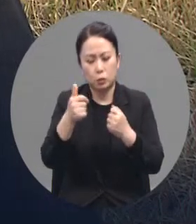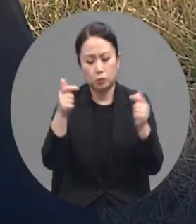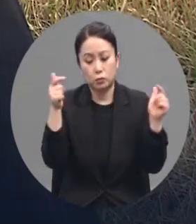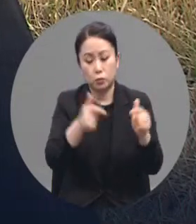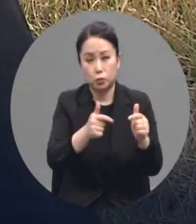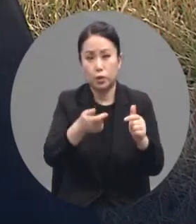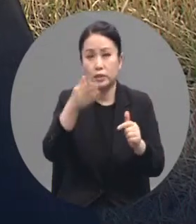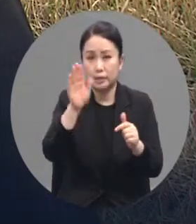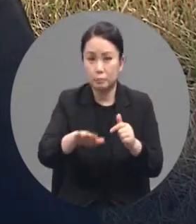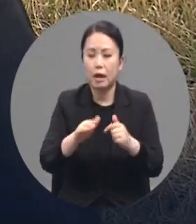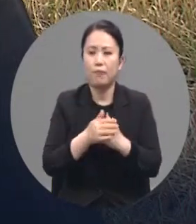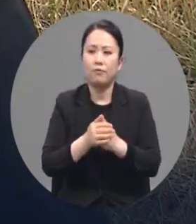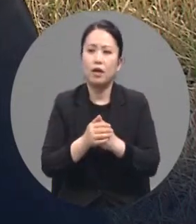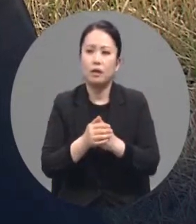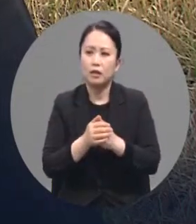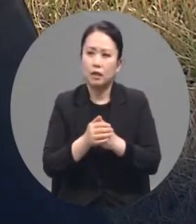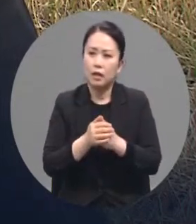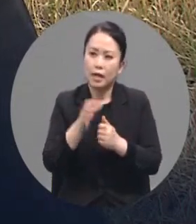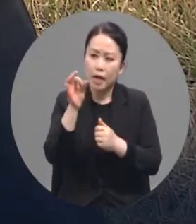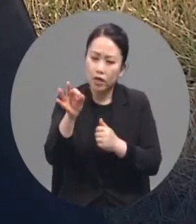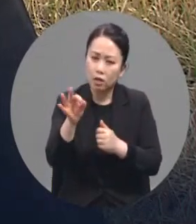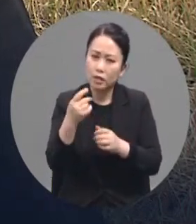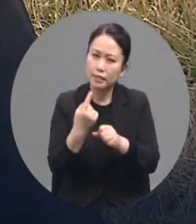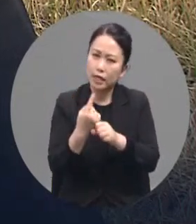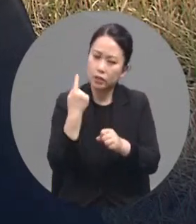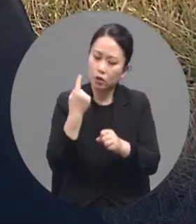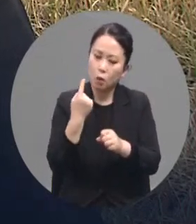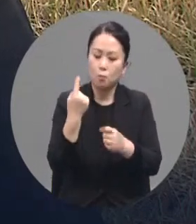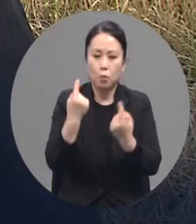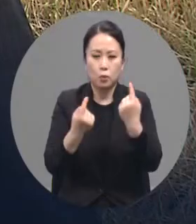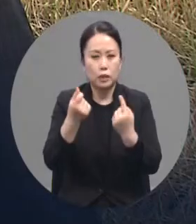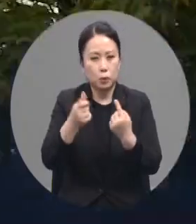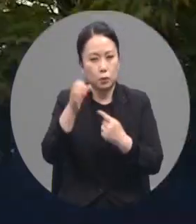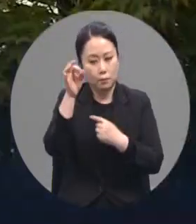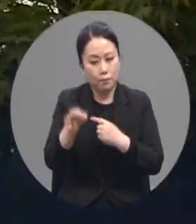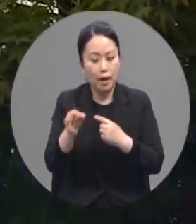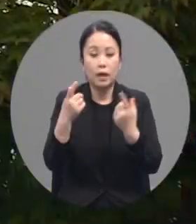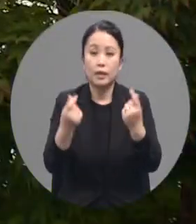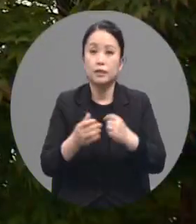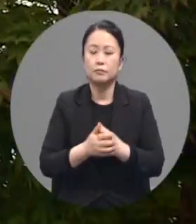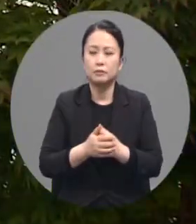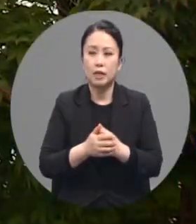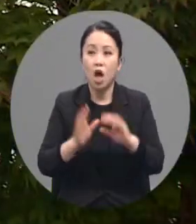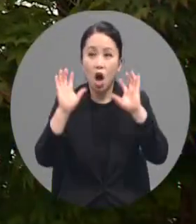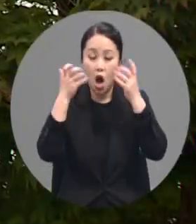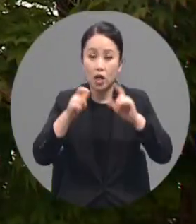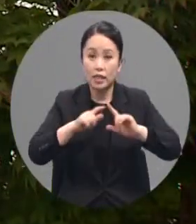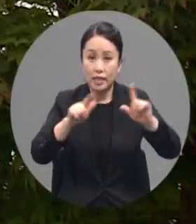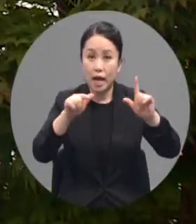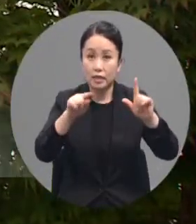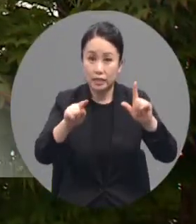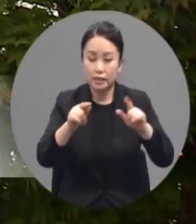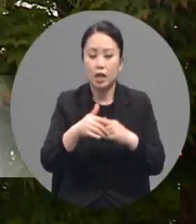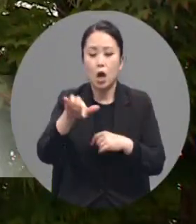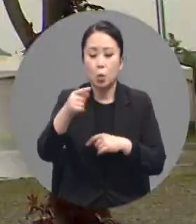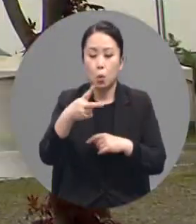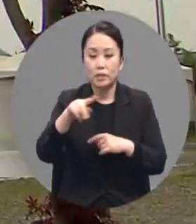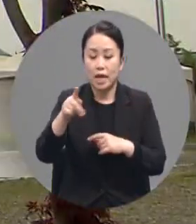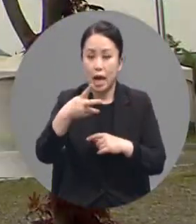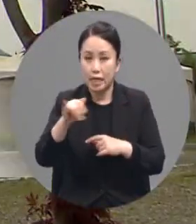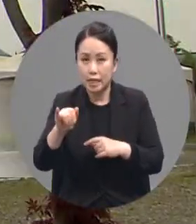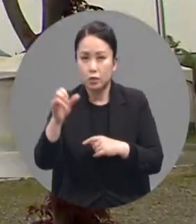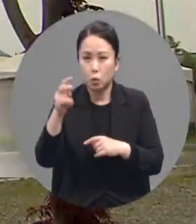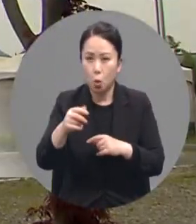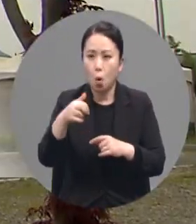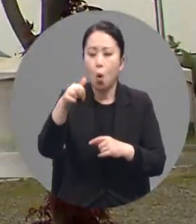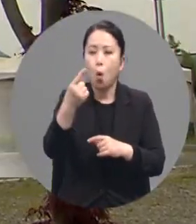소비가 위축이 되는 관계로 가격은 작년보다 조금 낮아질 것으로. 어린이날에는 남해군의 특산물인 고사리를 비롯해